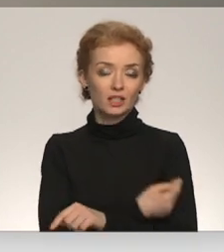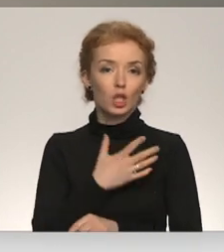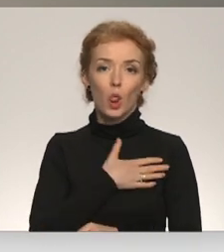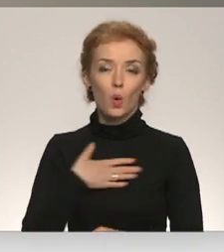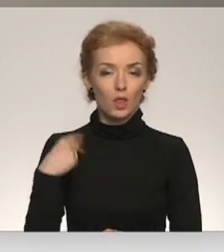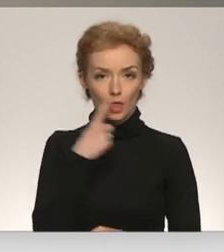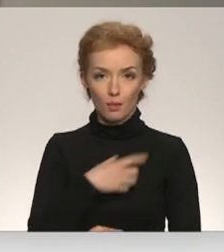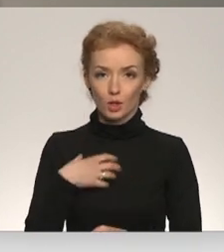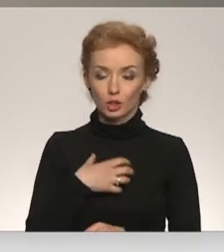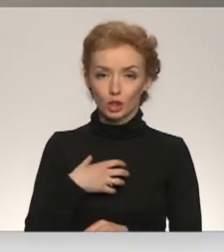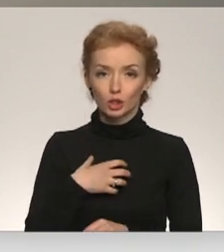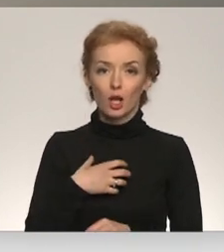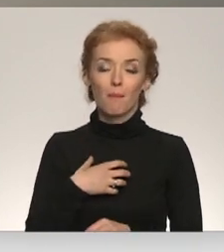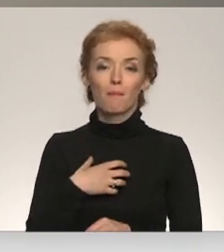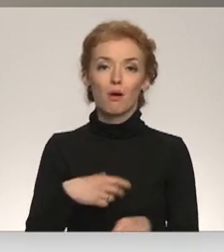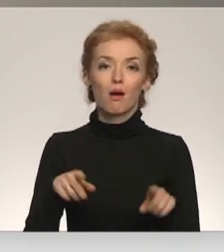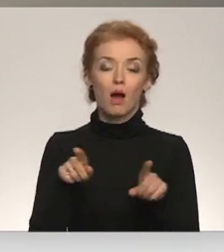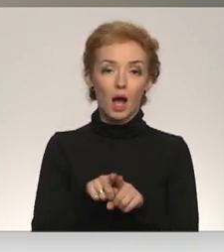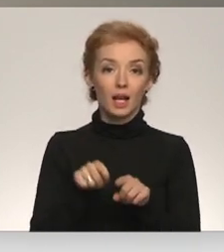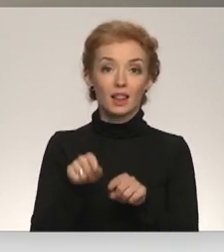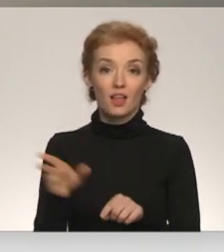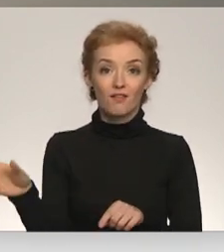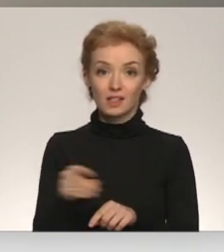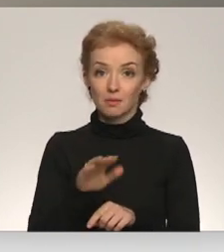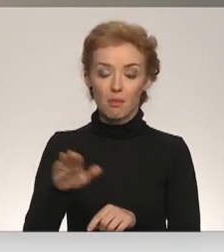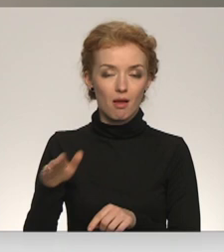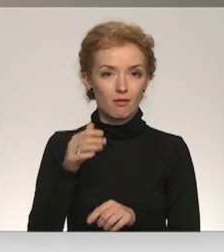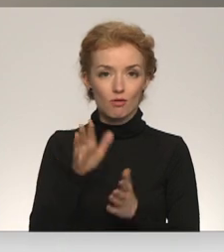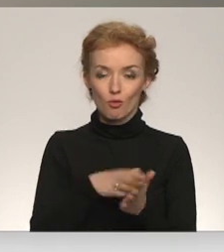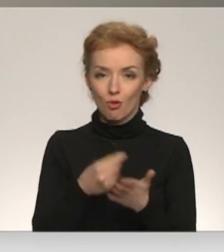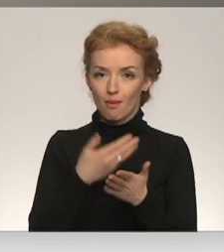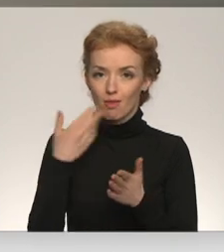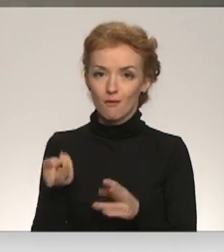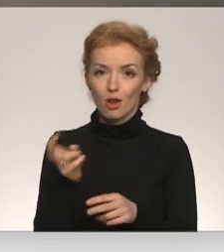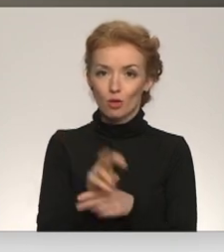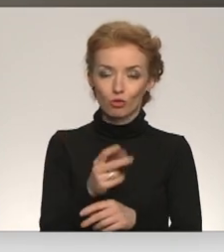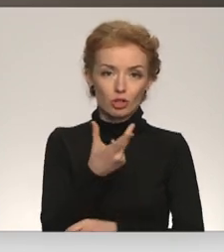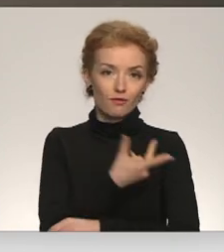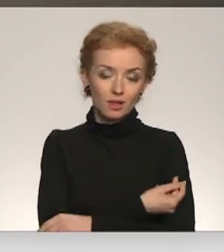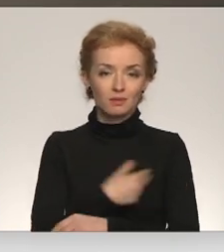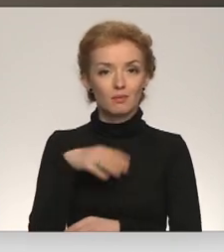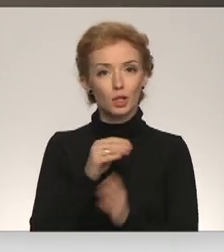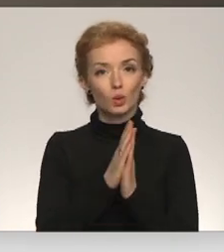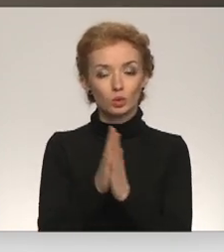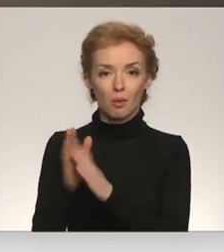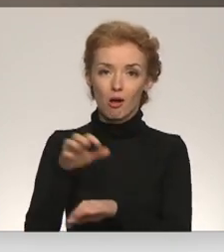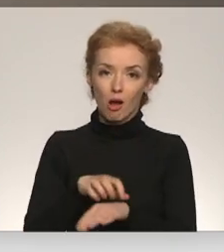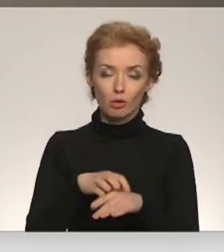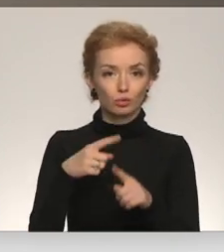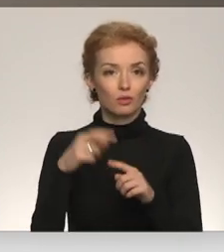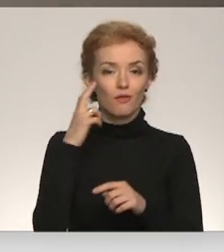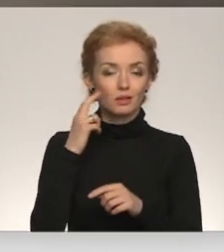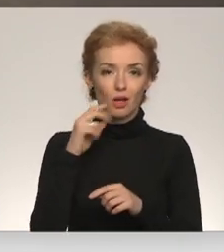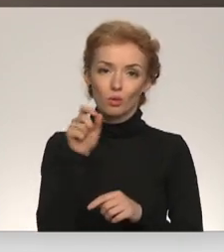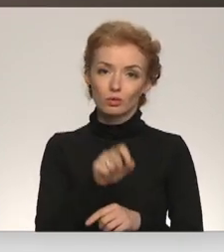nepieciešama. Kā rāda dati, arī šie visi bērni vēl ar vienu nav vakcinēti, tāpēc mēs aicinātu gan ārstus, gan arī vecākus